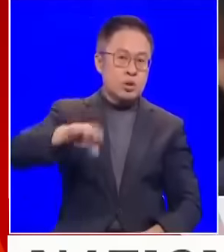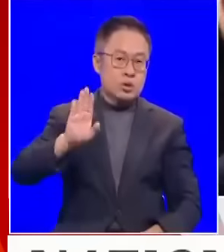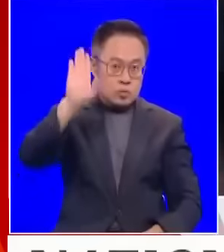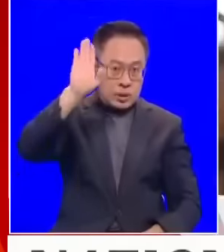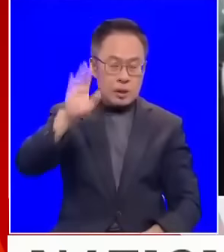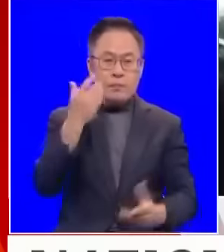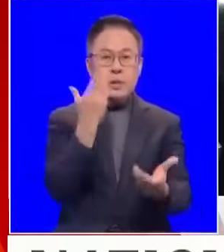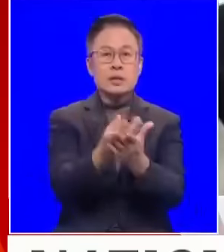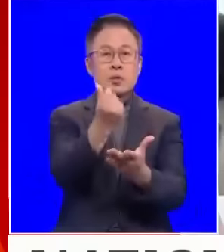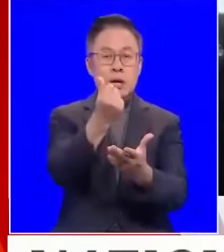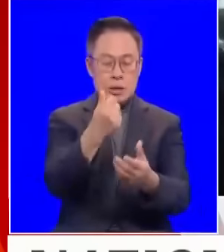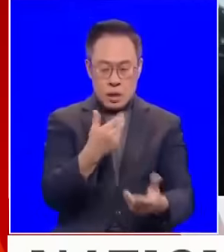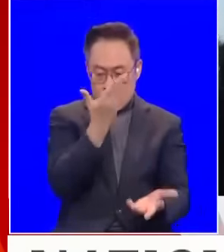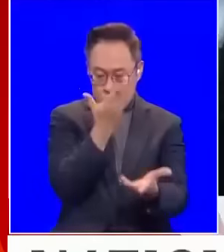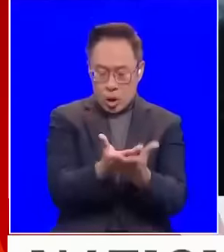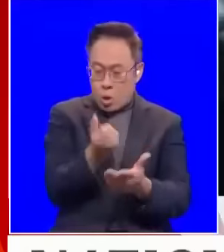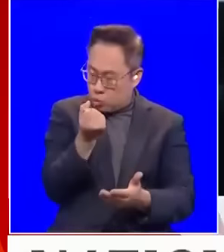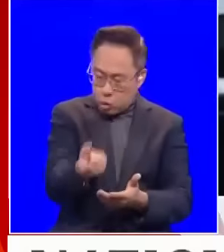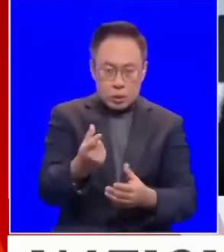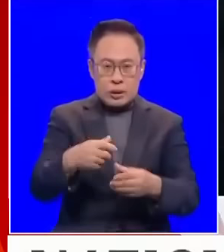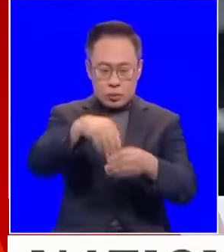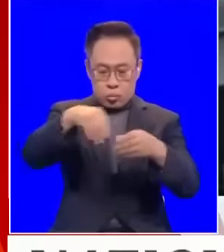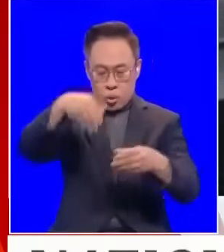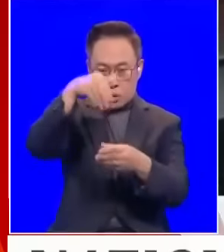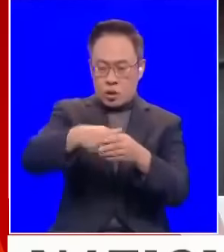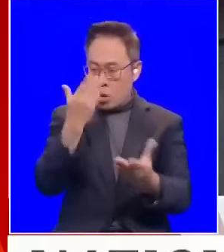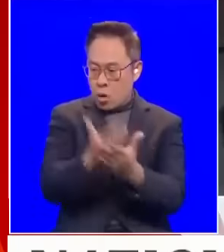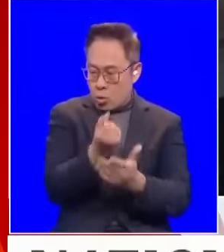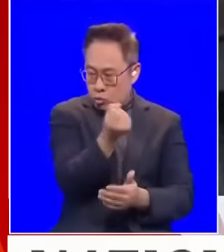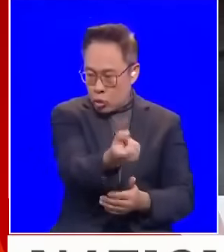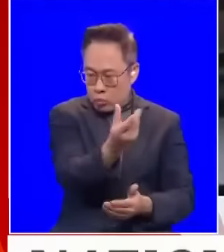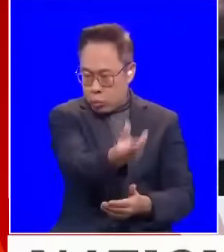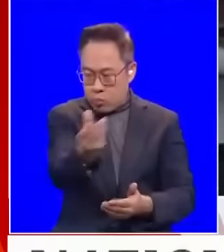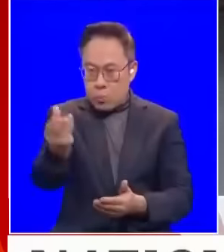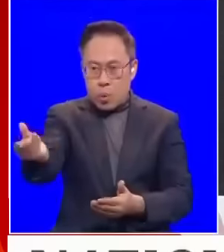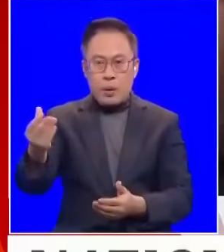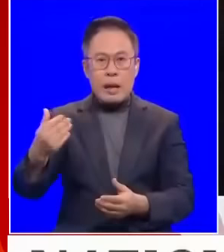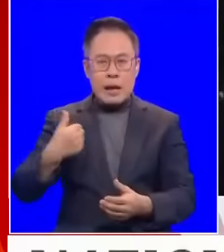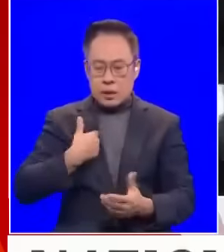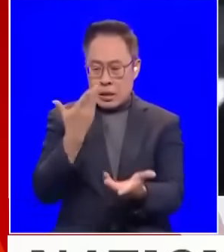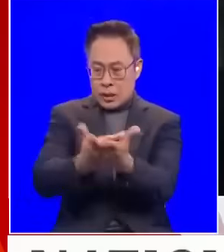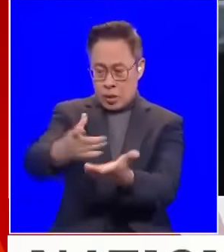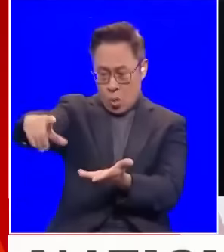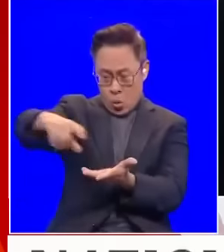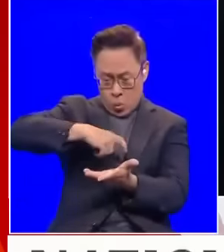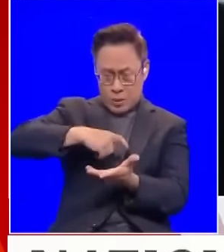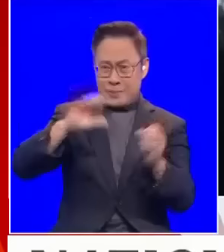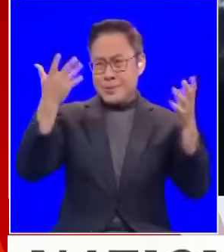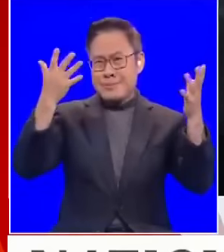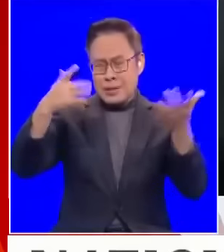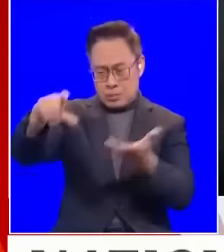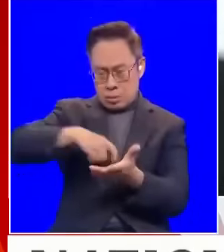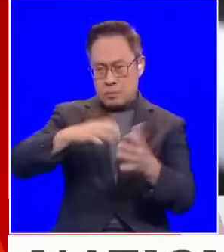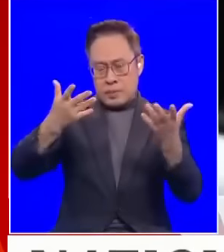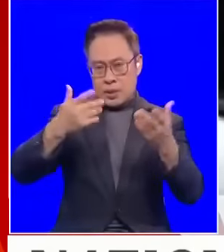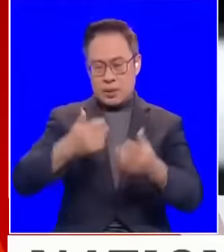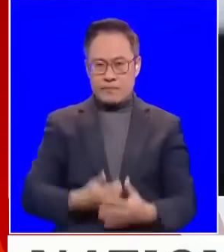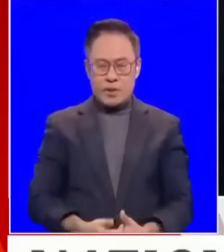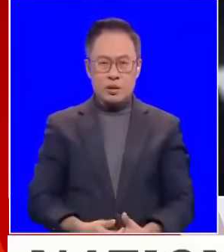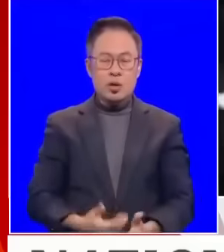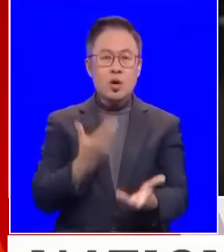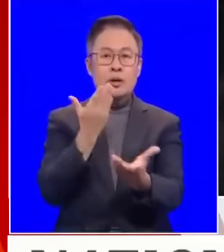อนเงินเข้าบัญชีส่วนตัวของคุณพัฒน ์ค่ะ คุณพัฒน์ปฏิเสธแบบนี้นะคะส่วนไอ้เรื่องของเงิน 20% น่ะที่เพจดังเขาแฉบอกว่าเห